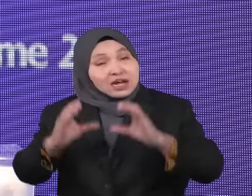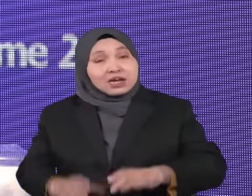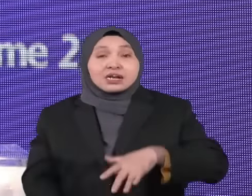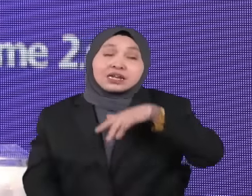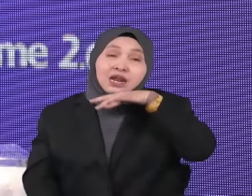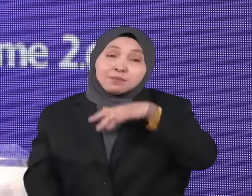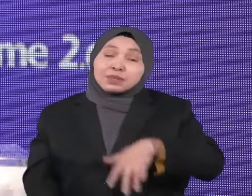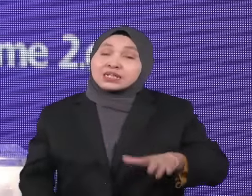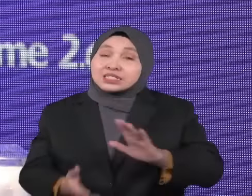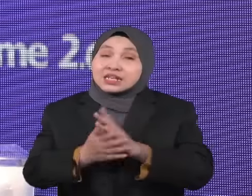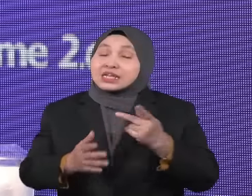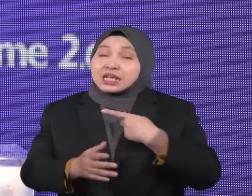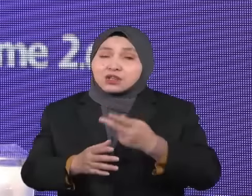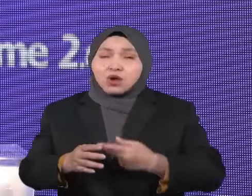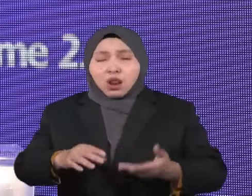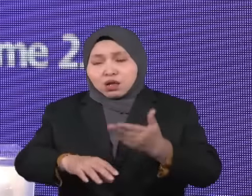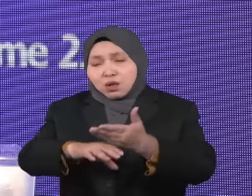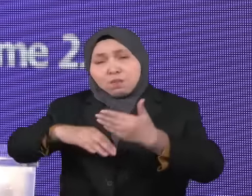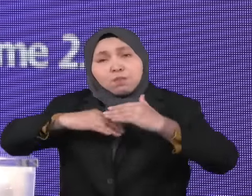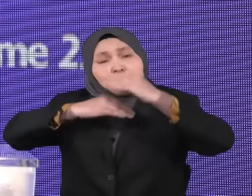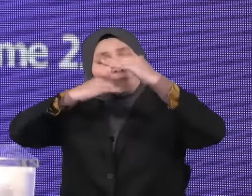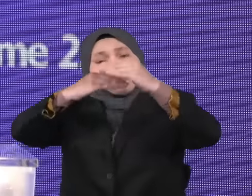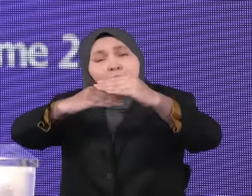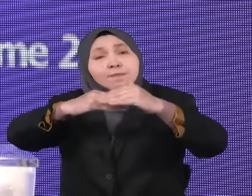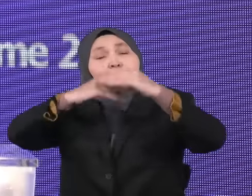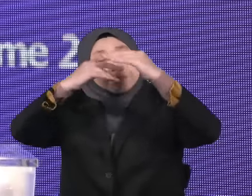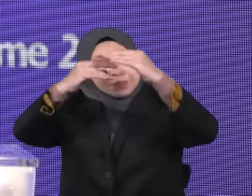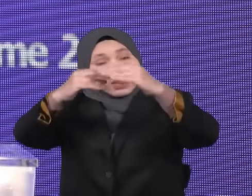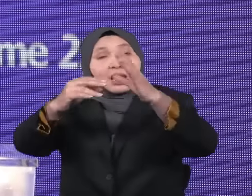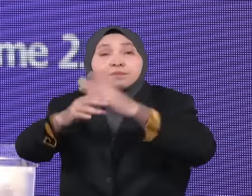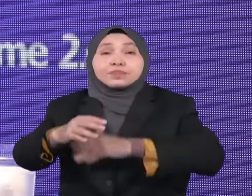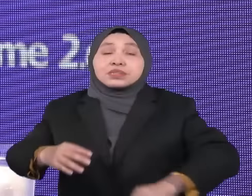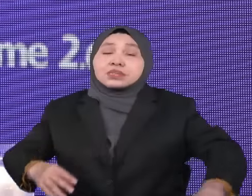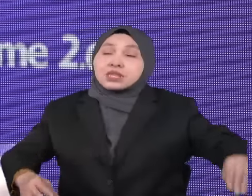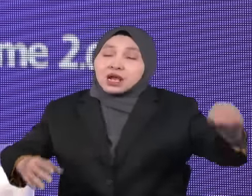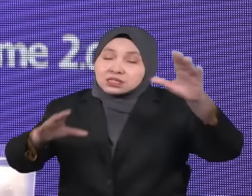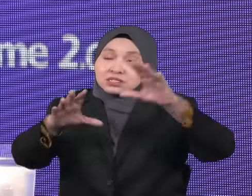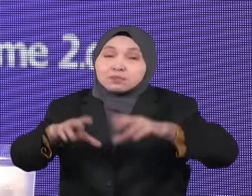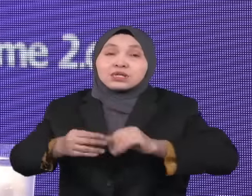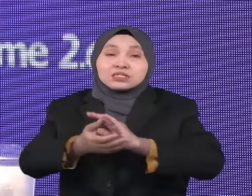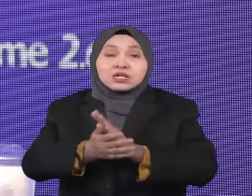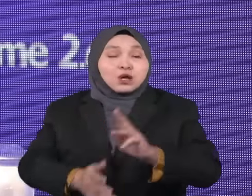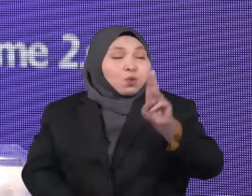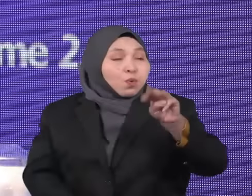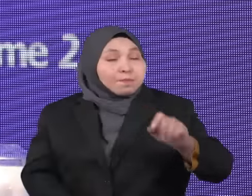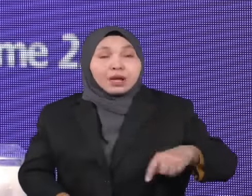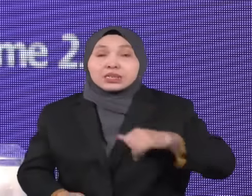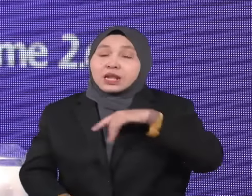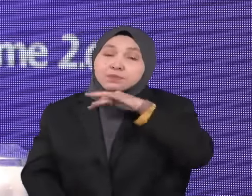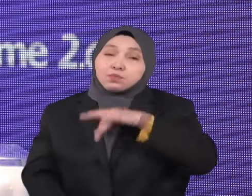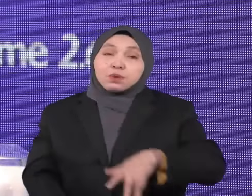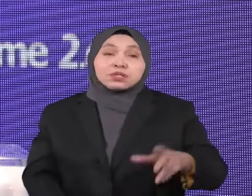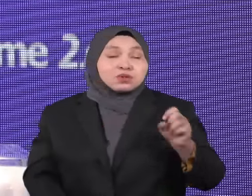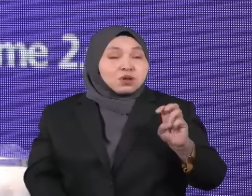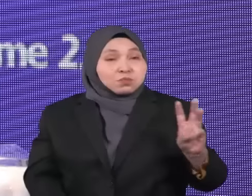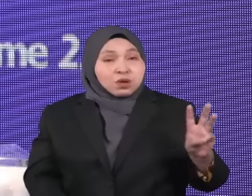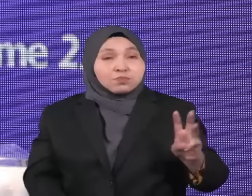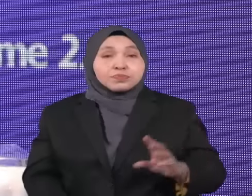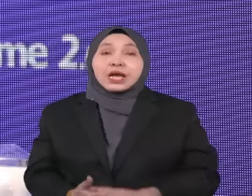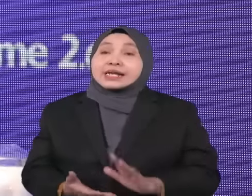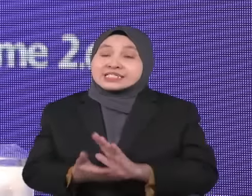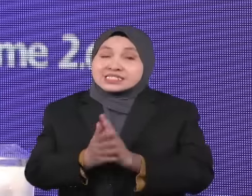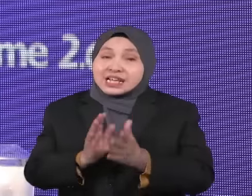sehinggakan kita naik lagi makam status kita dan dinobatkan sebagai umat Nabi Muhammad sallallahu alaihi wasallam.